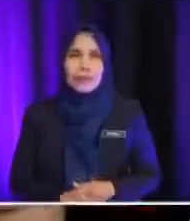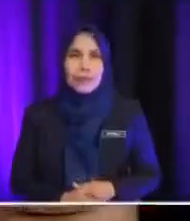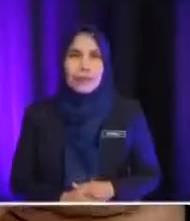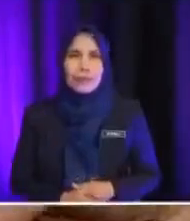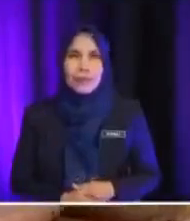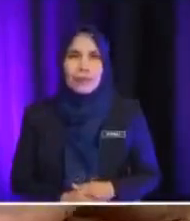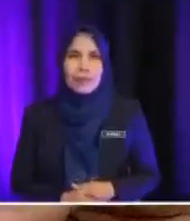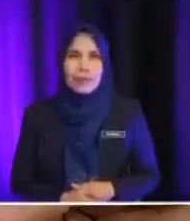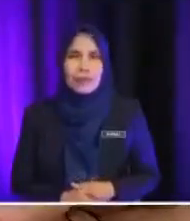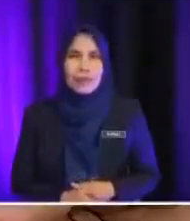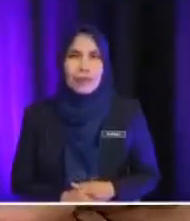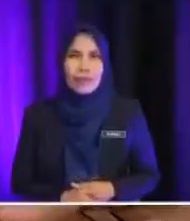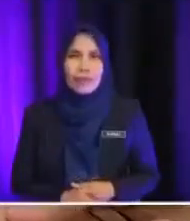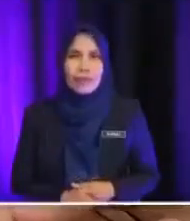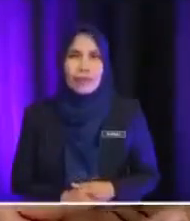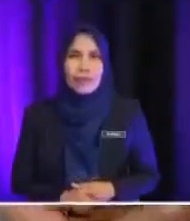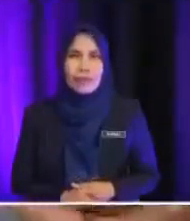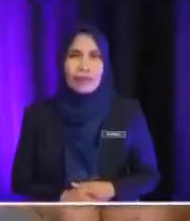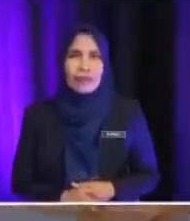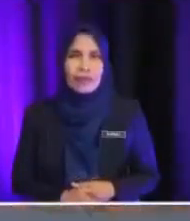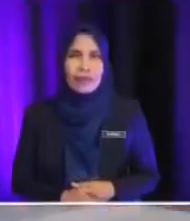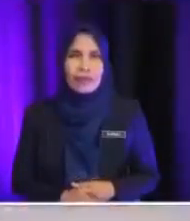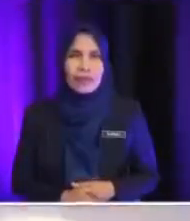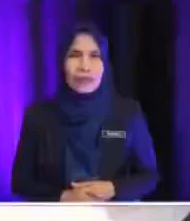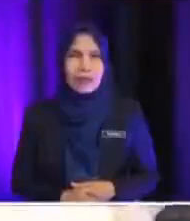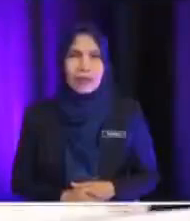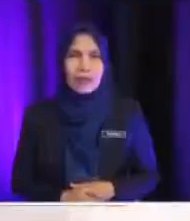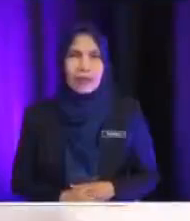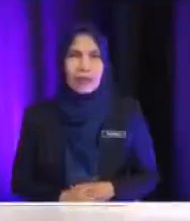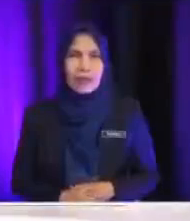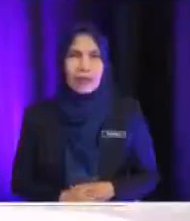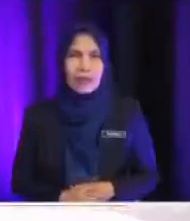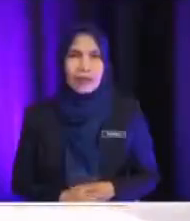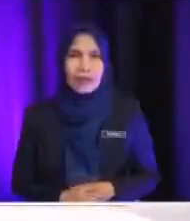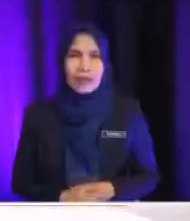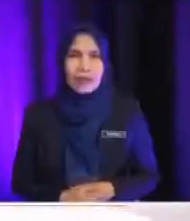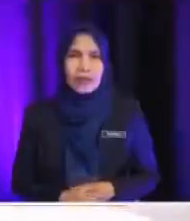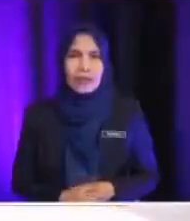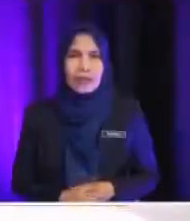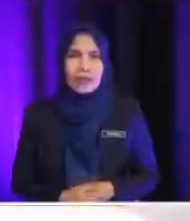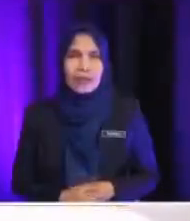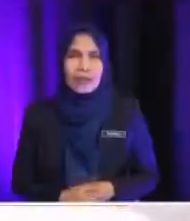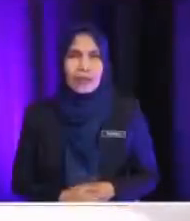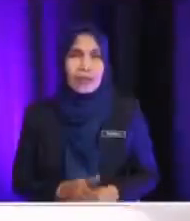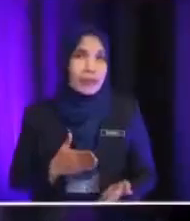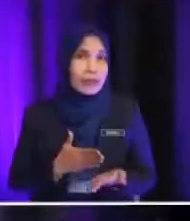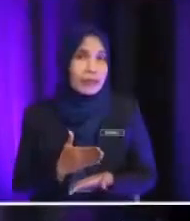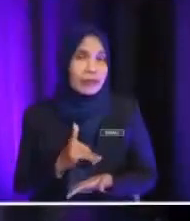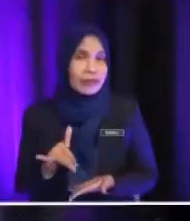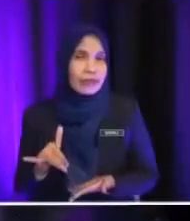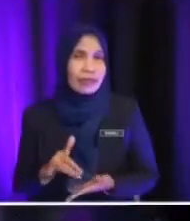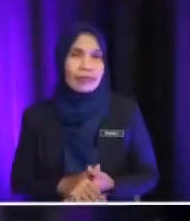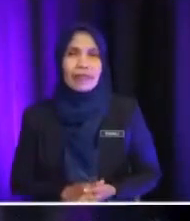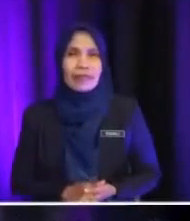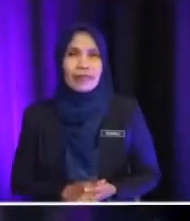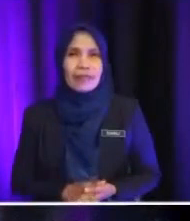betul. Okey, memenuhi semua ruang ya. Ya, betul. Okey. Baik cikgu, seterusnya. Okey, seterusnya lada